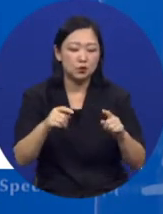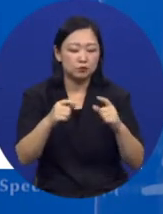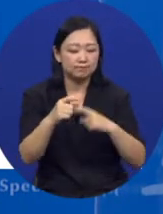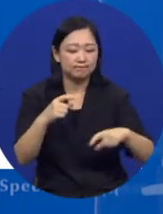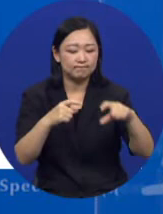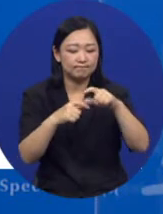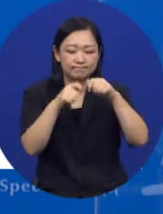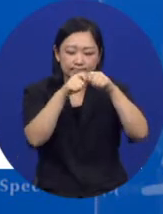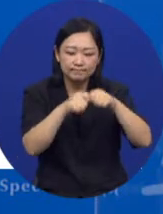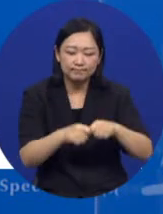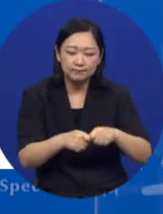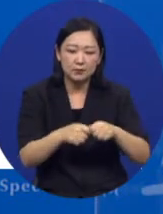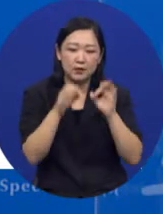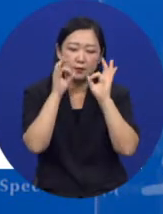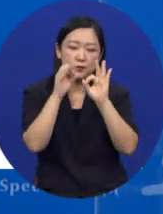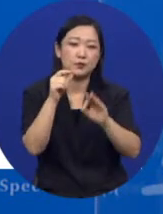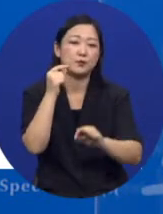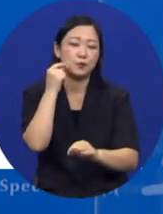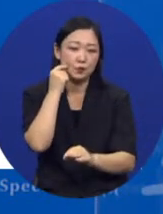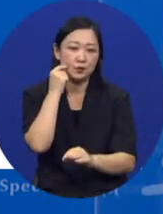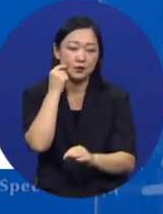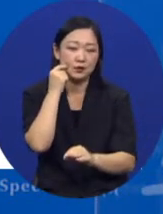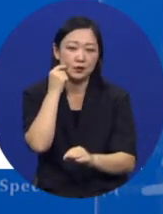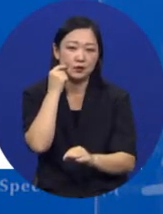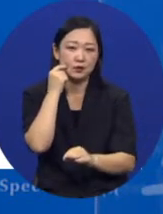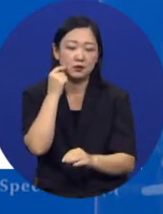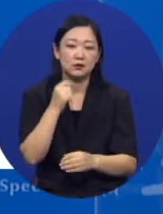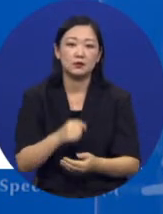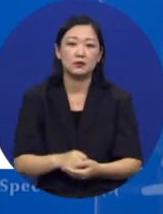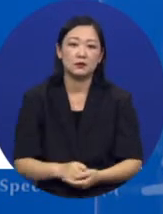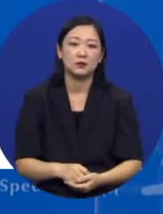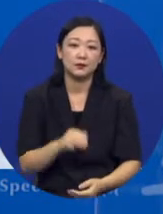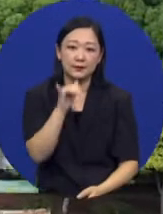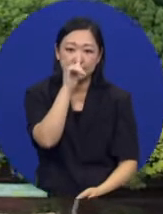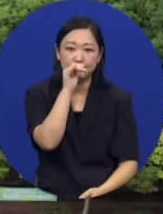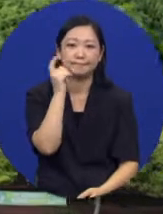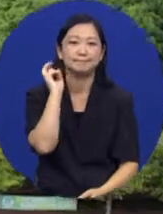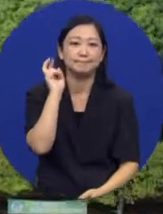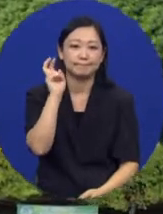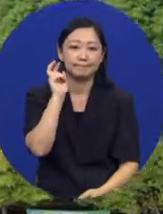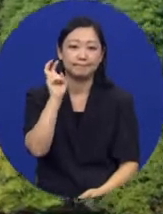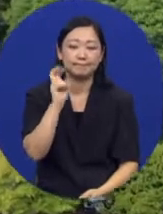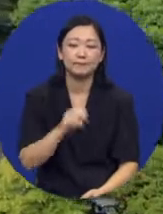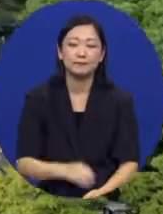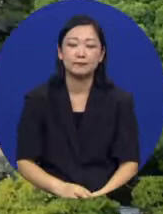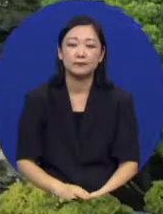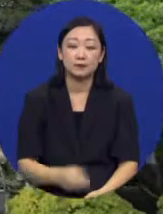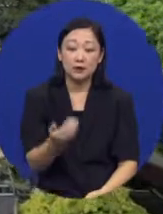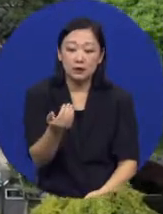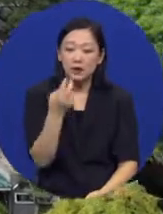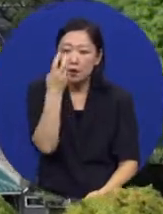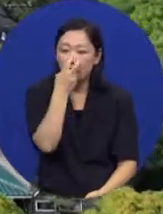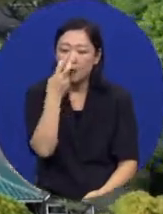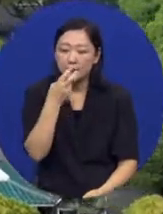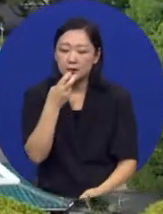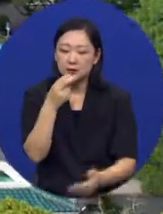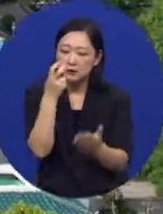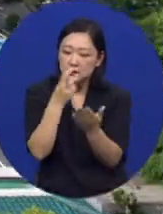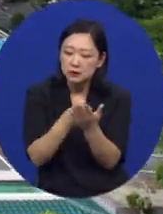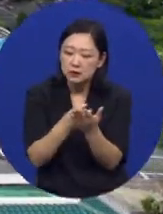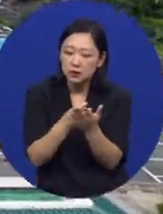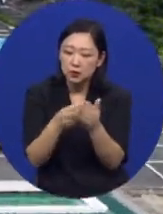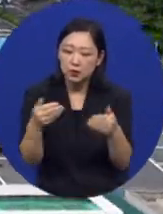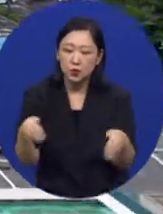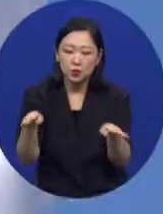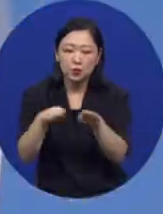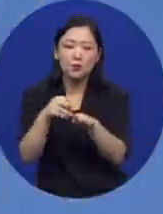세심하게 살피지 못했던 게 못했던 측면이 있습니다. 사실 사전 검증 제도나 기구가 없다